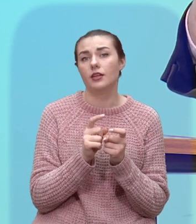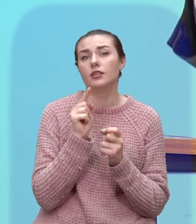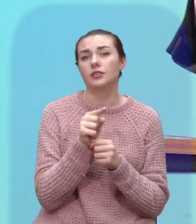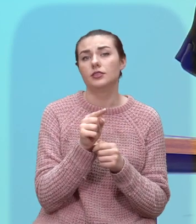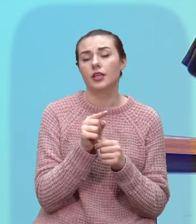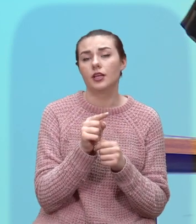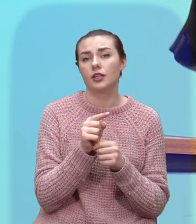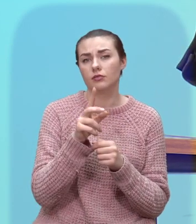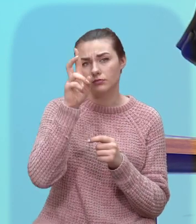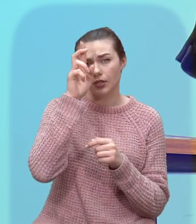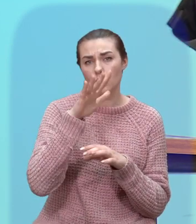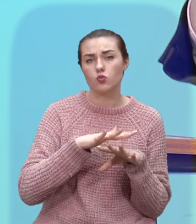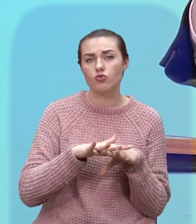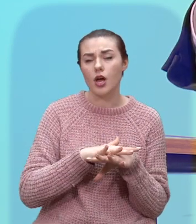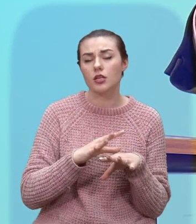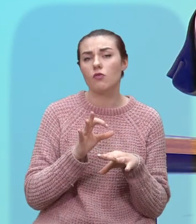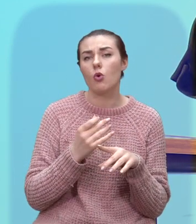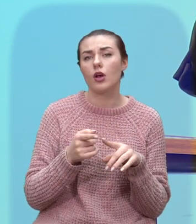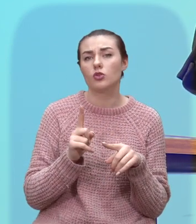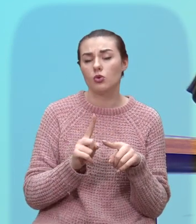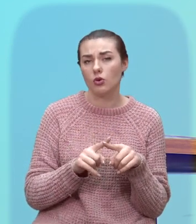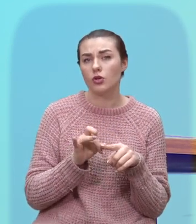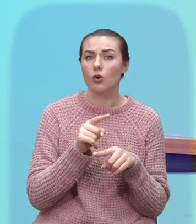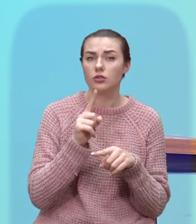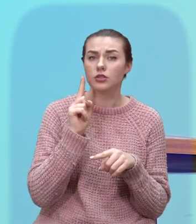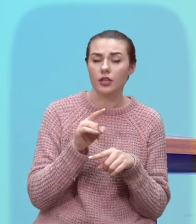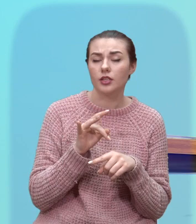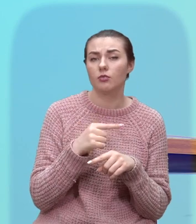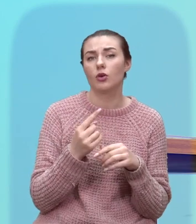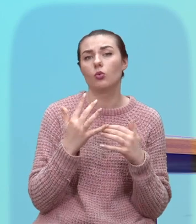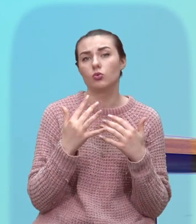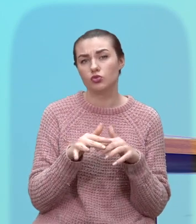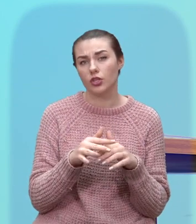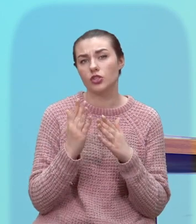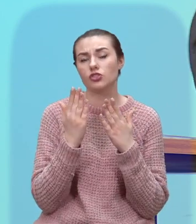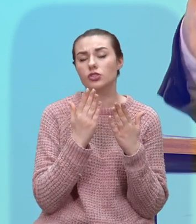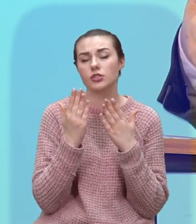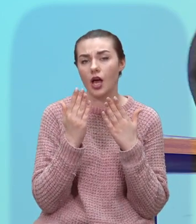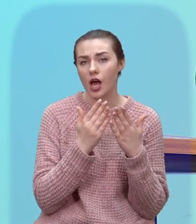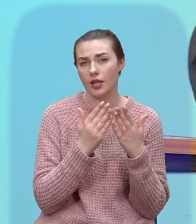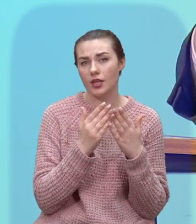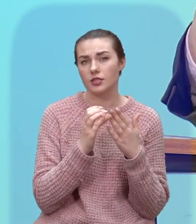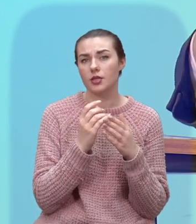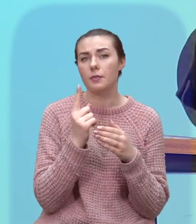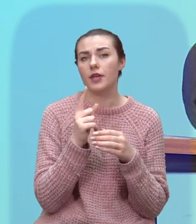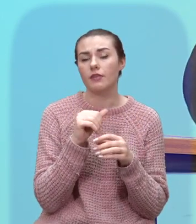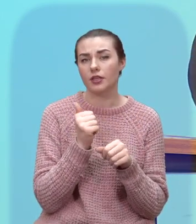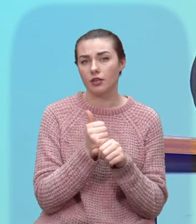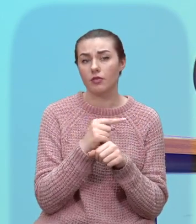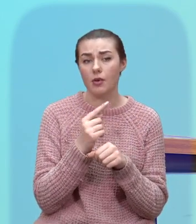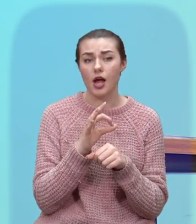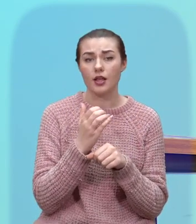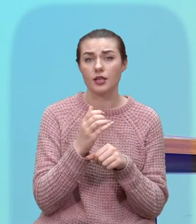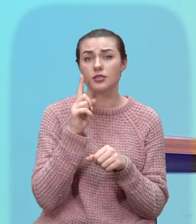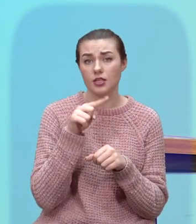тех империи тех государств о которых и он знает и мы уже читая собственно с 1 главы